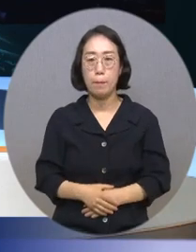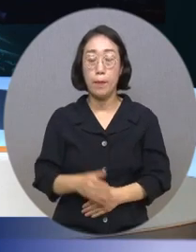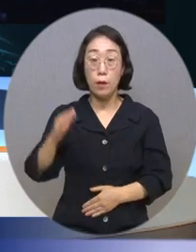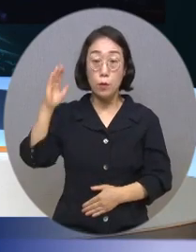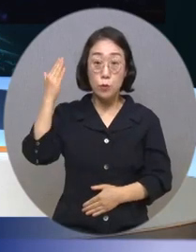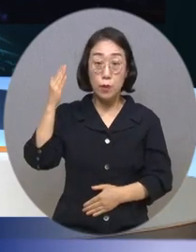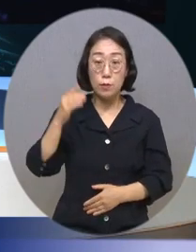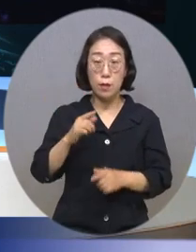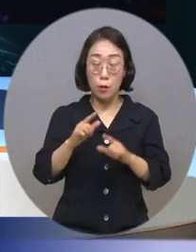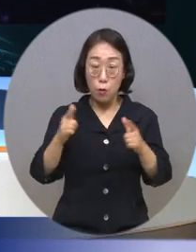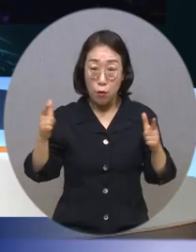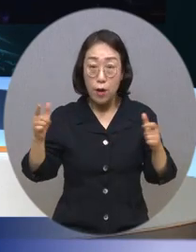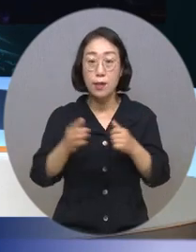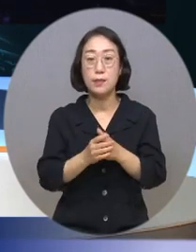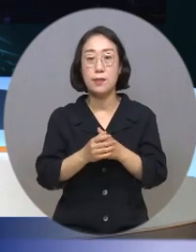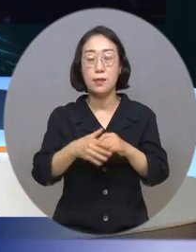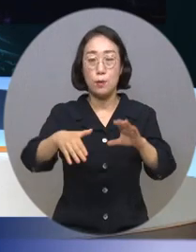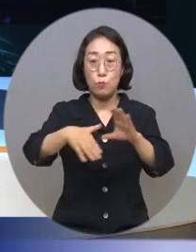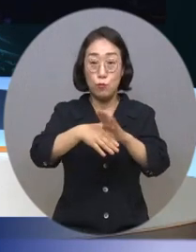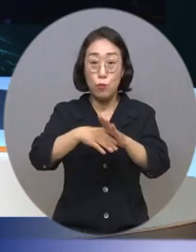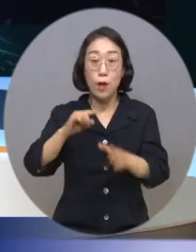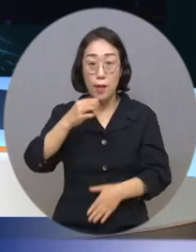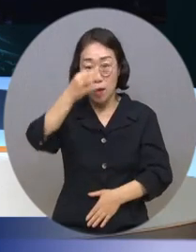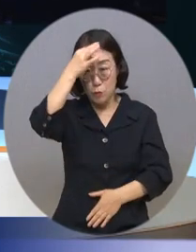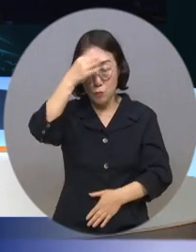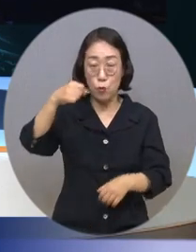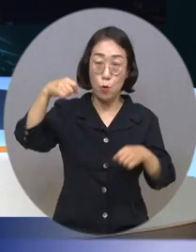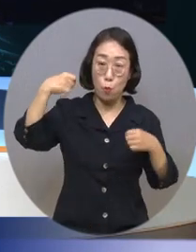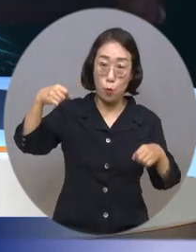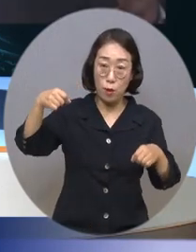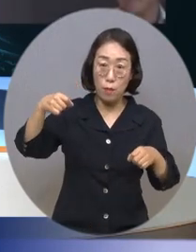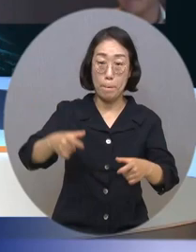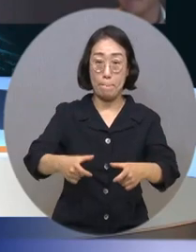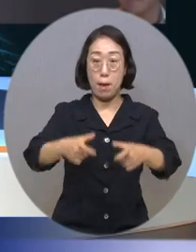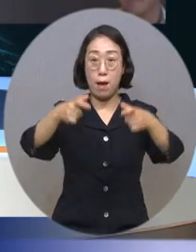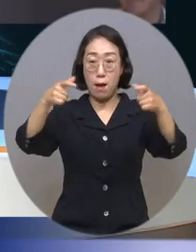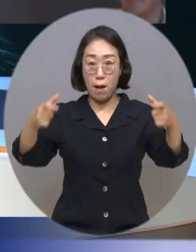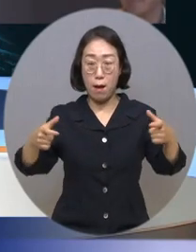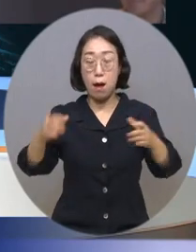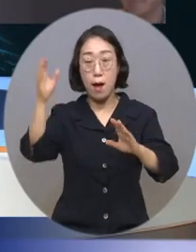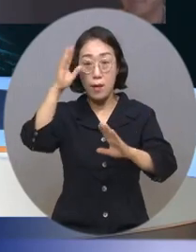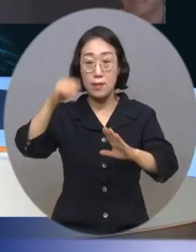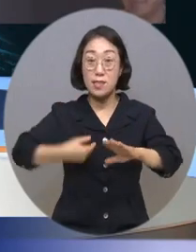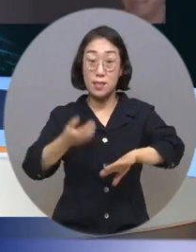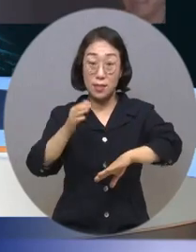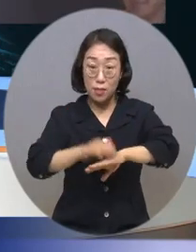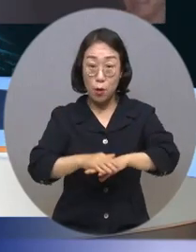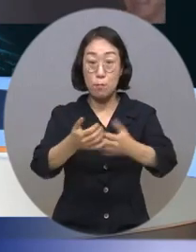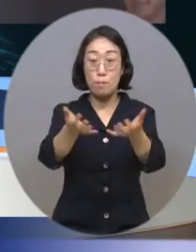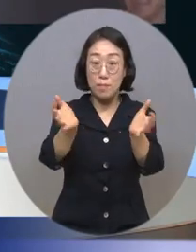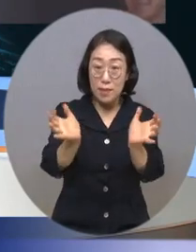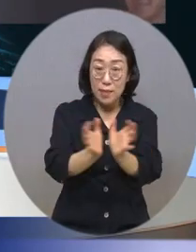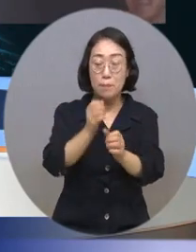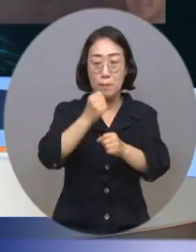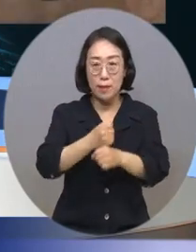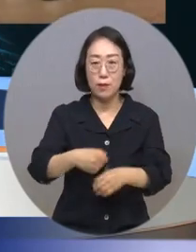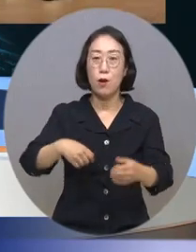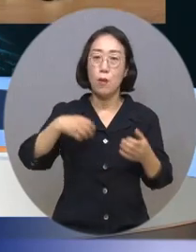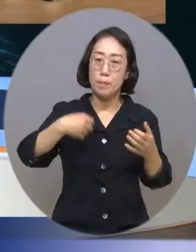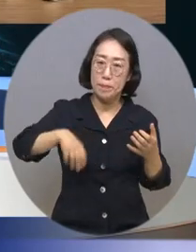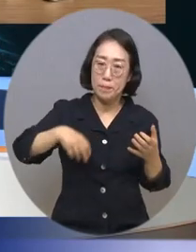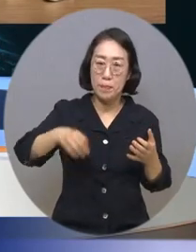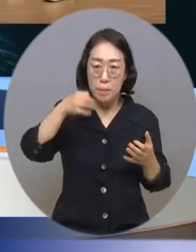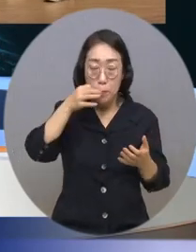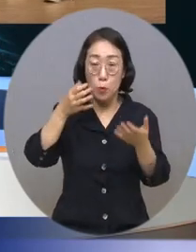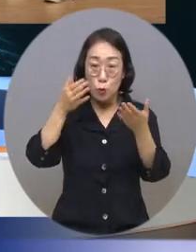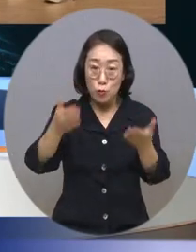최근 다양한 문화예술 공연이 활성화되고 있는데요. 학생들이 직접 밴드 뮤지컬 공연을 만들고 꿈을 펼치는 무대가